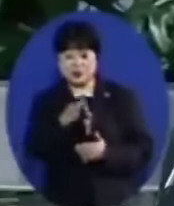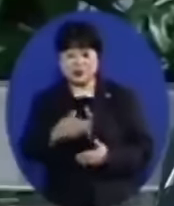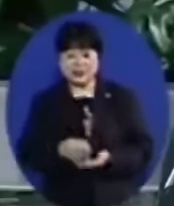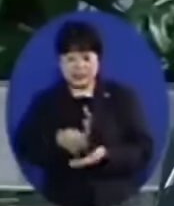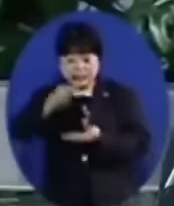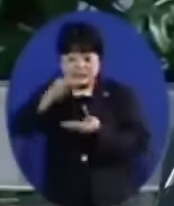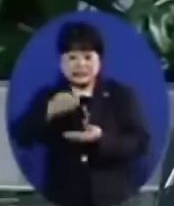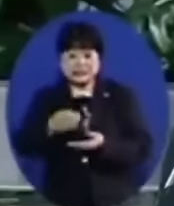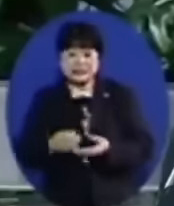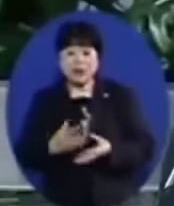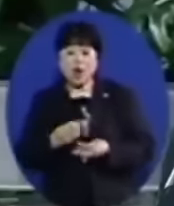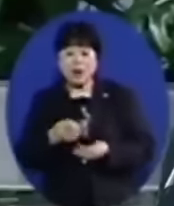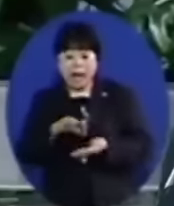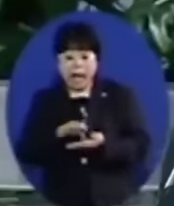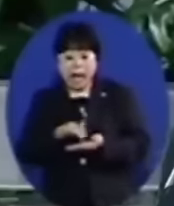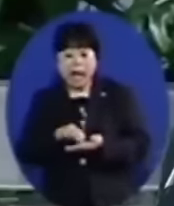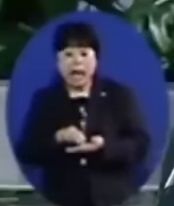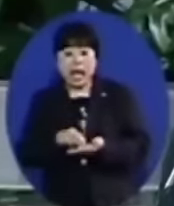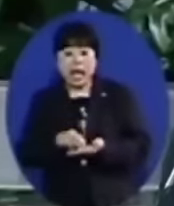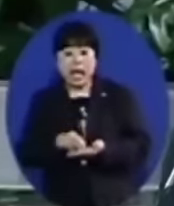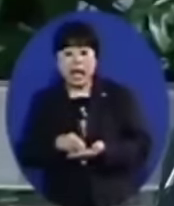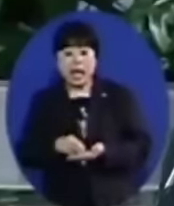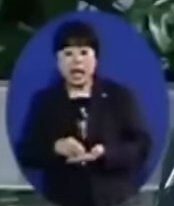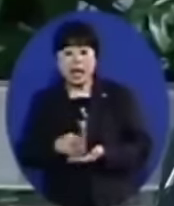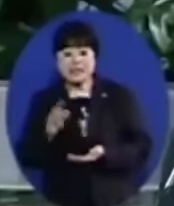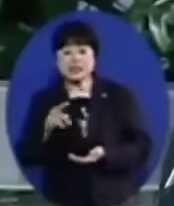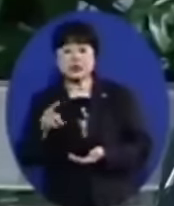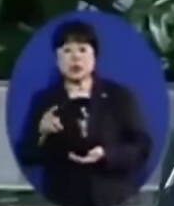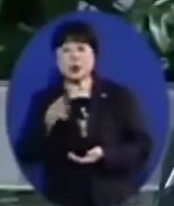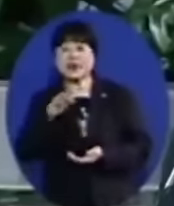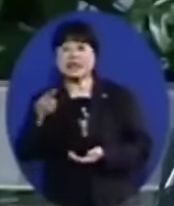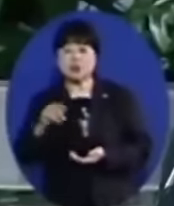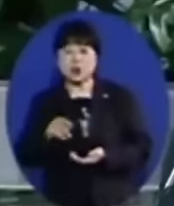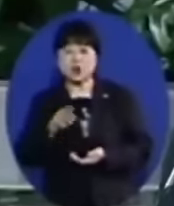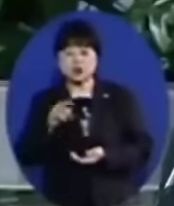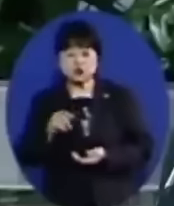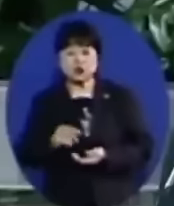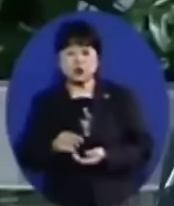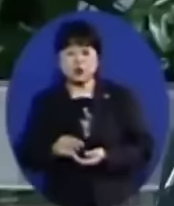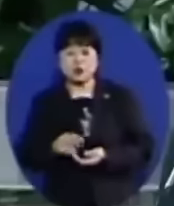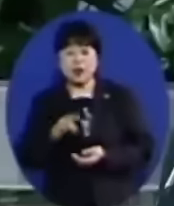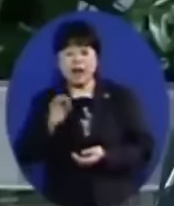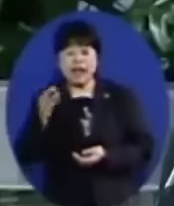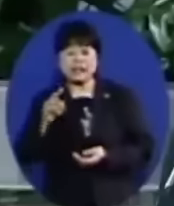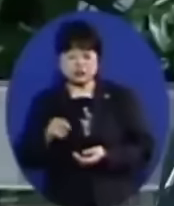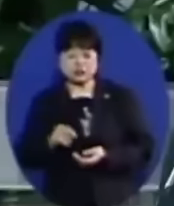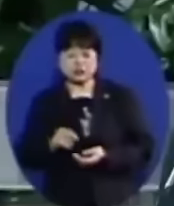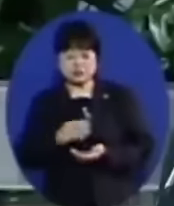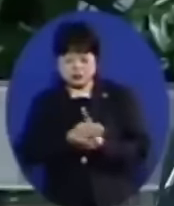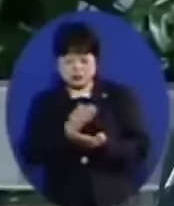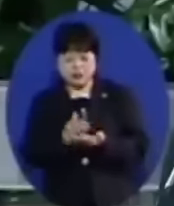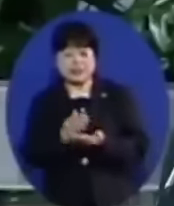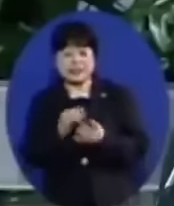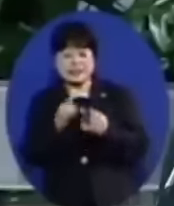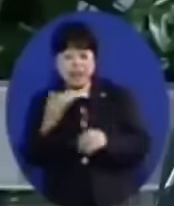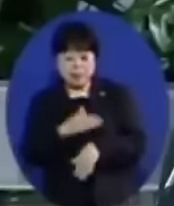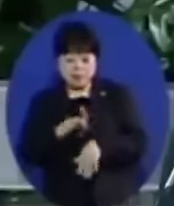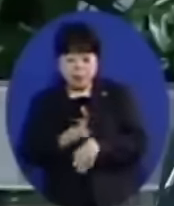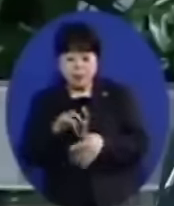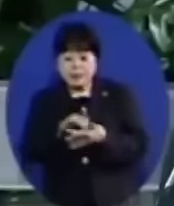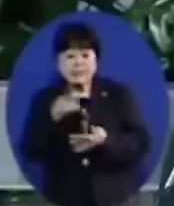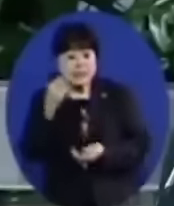얼마나 나는지 분석을 해서 산소, 탄소, 수소, 칼슘 이것을 다 계산해